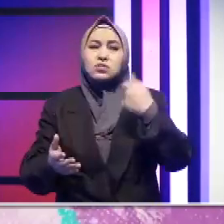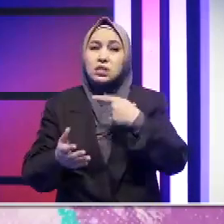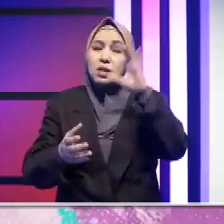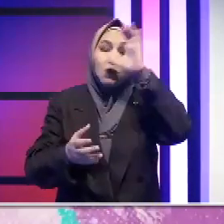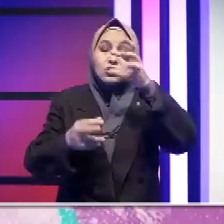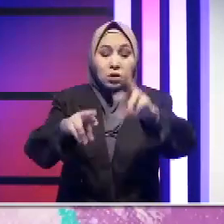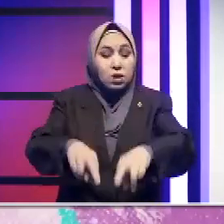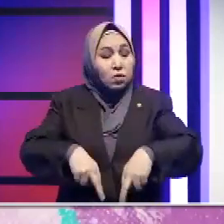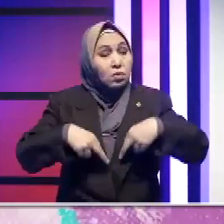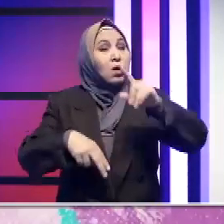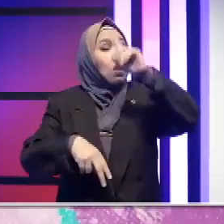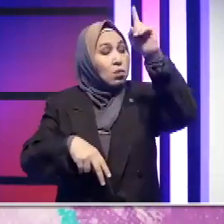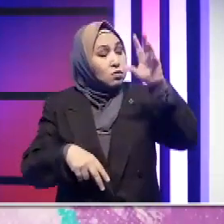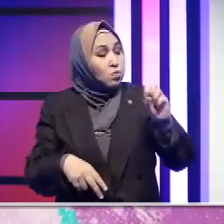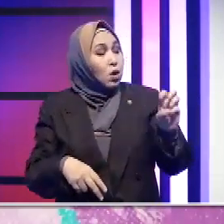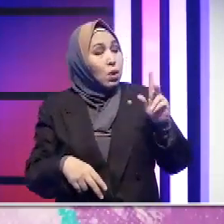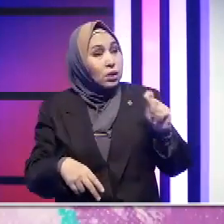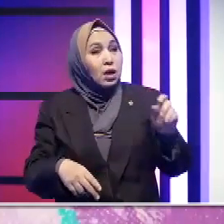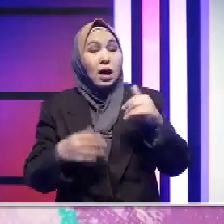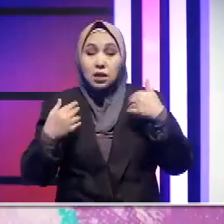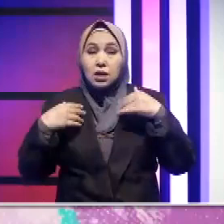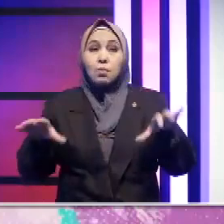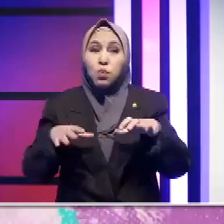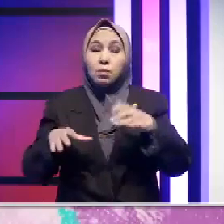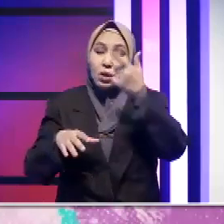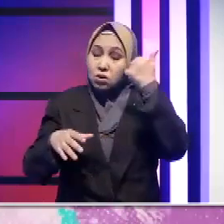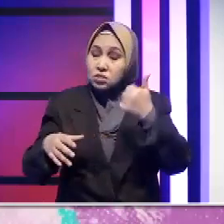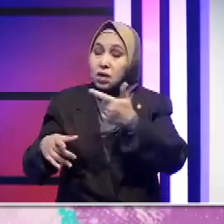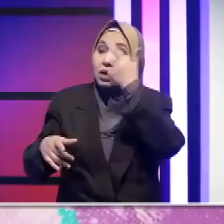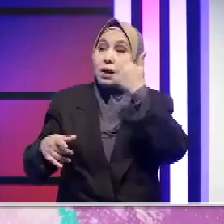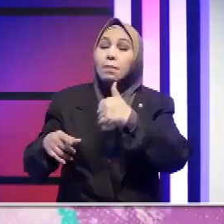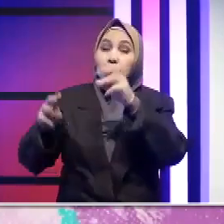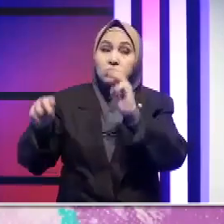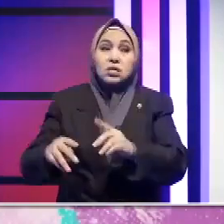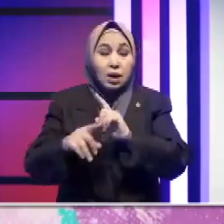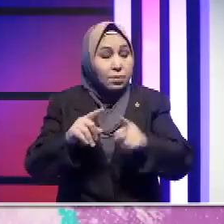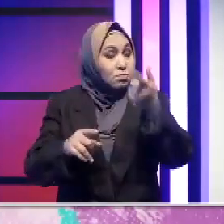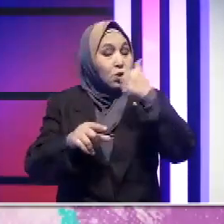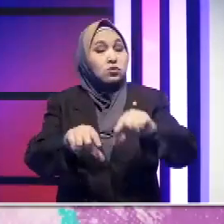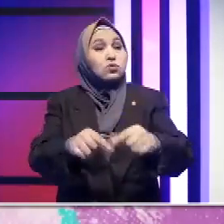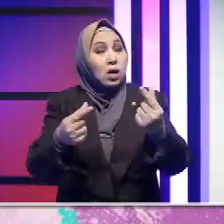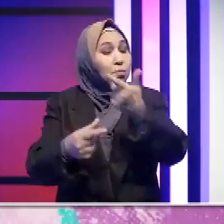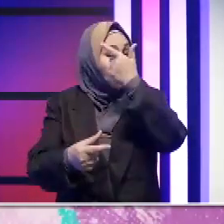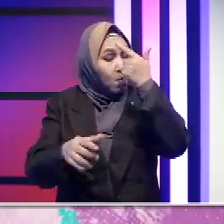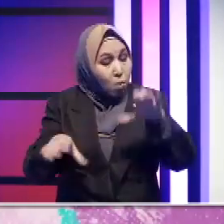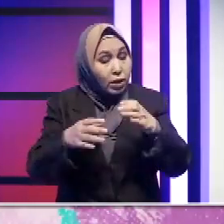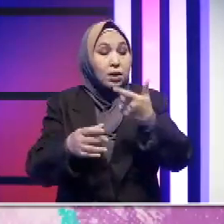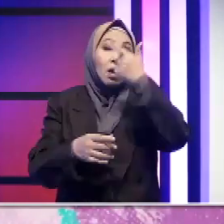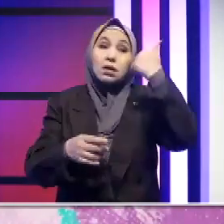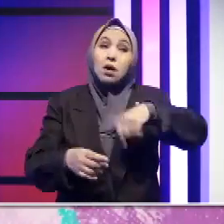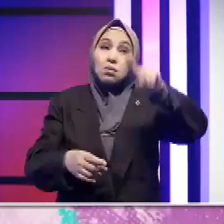mencari redha Allah subhana wa taala Joe ada juga yang buat kalian manusia tetapi sudah tentunya ajaran al-qur'an ini buat karena Allah